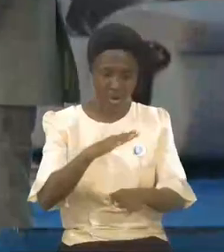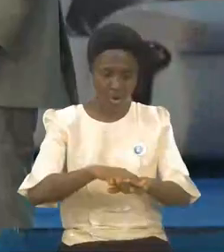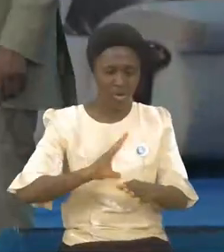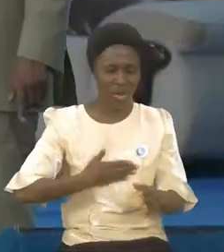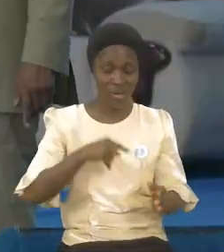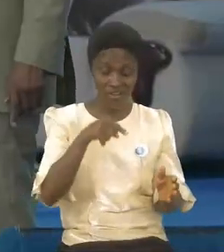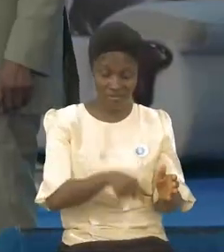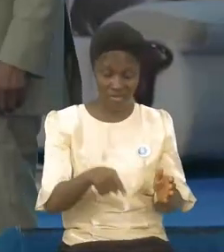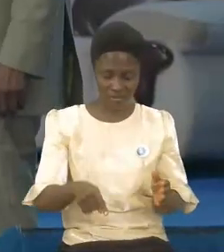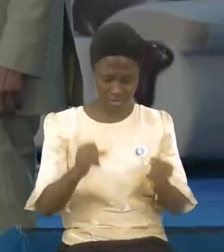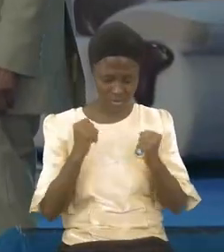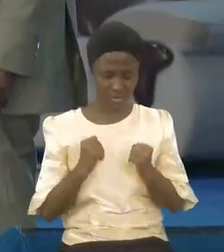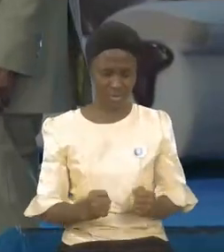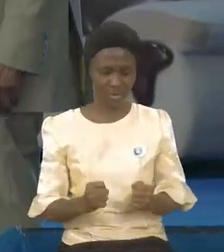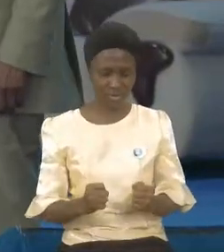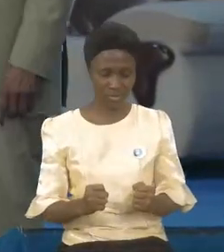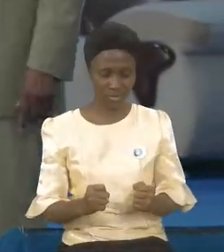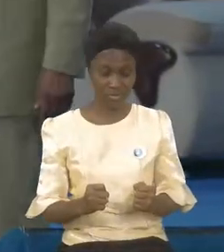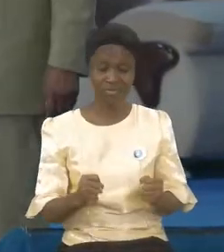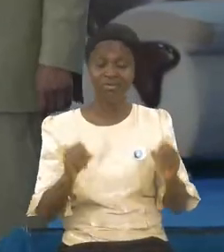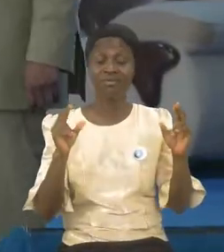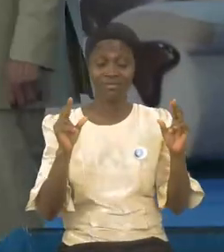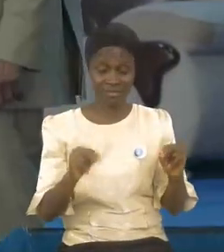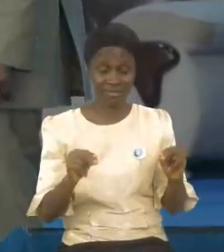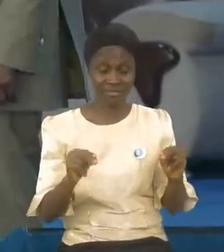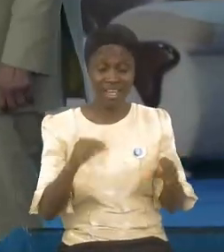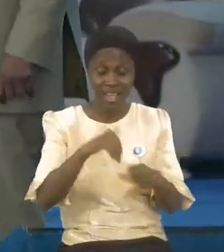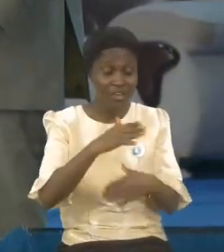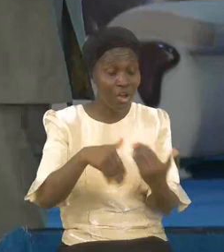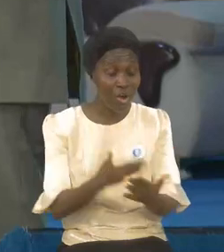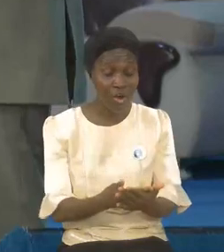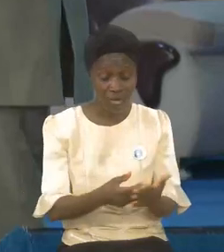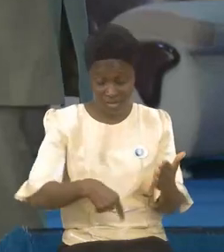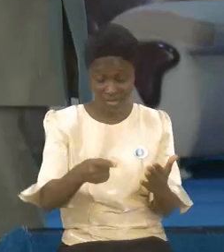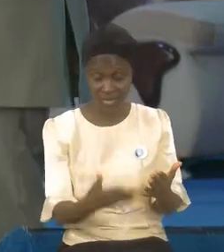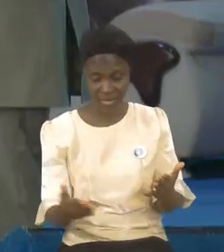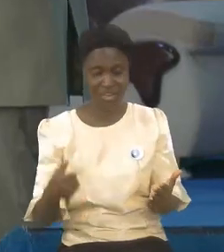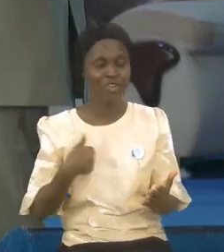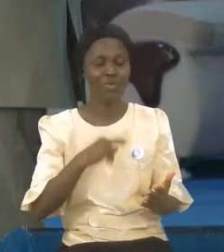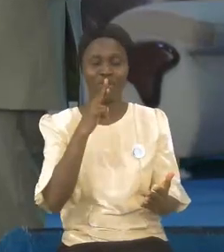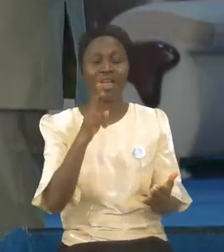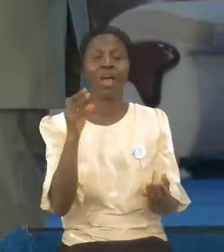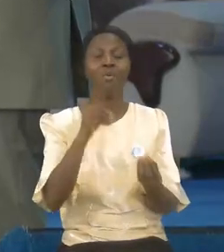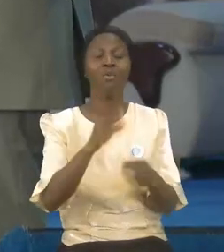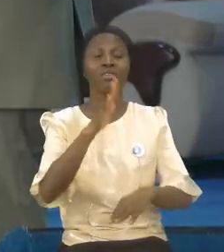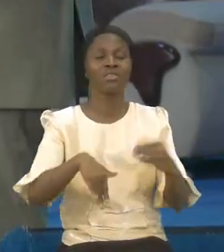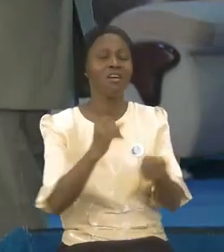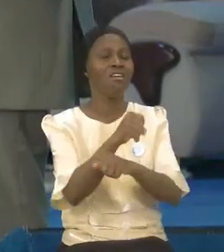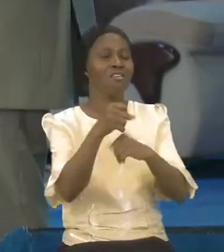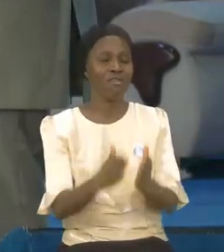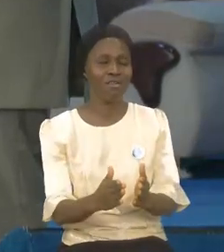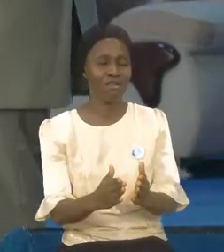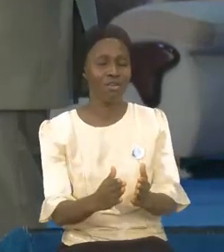rends chacun de nous fort. Fort sur nos pieds. Mais dans tout ceci, dans tout cela, vous êtes plus